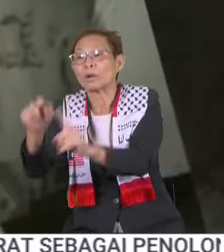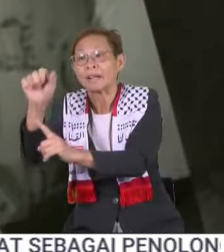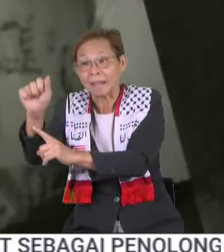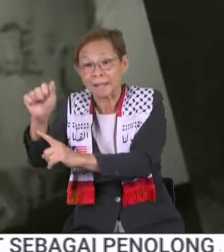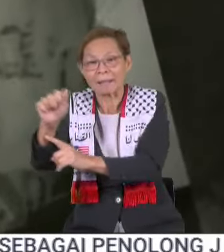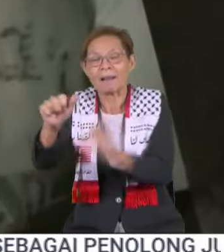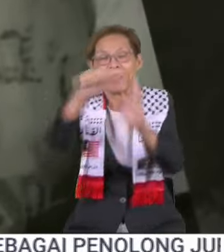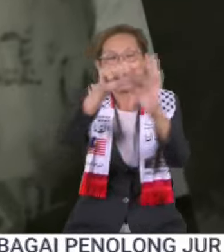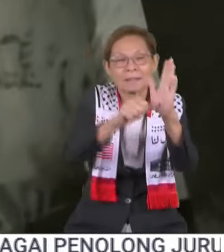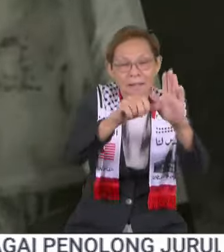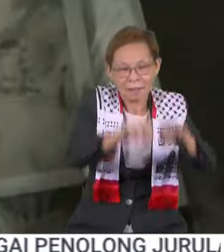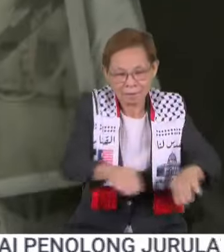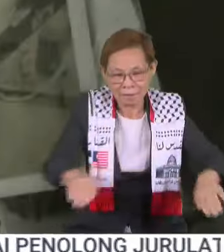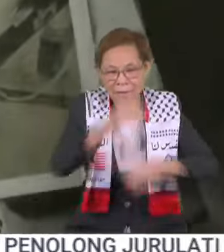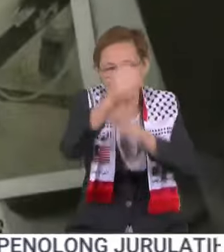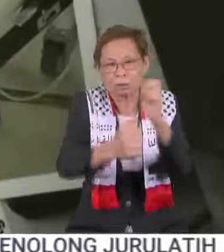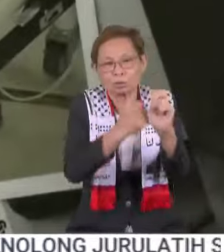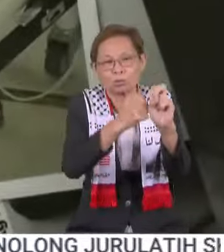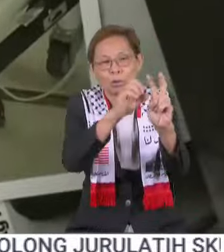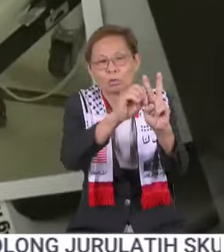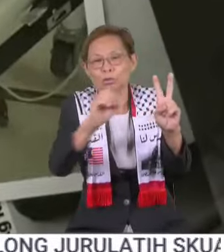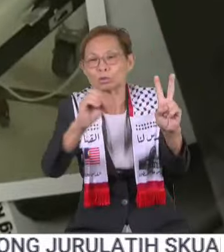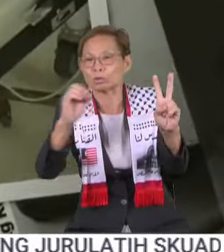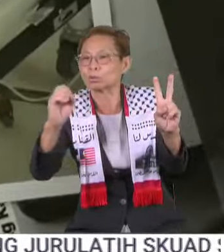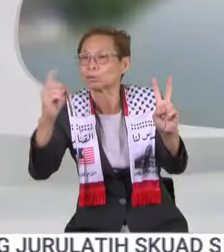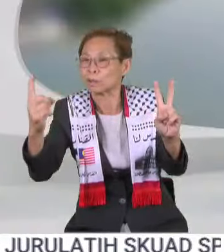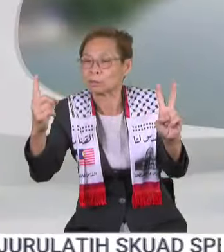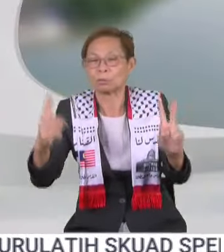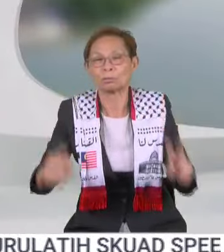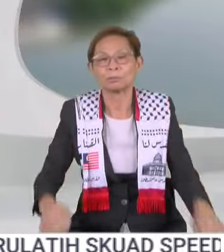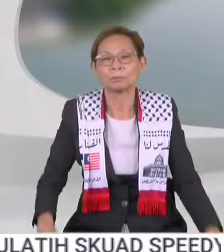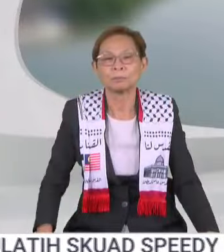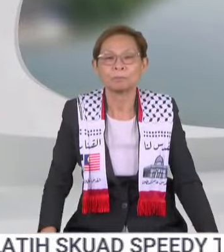31(1)A Akta Kanak-Kanak 2001.